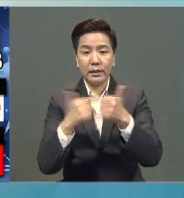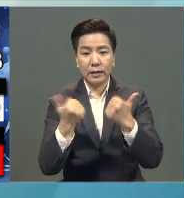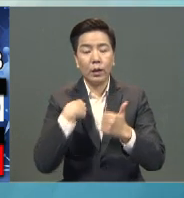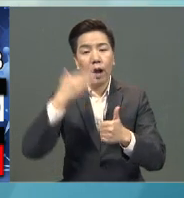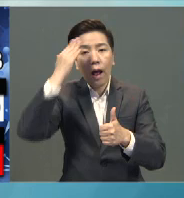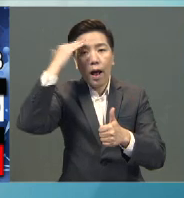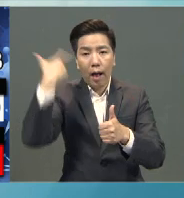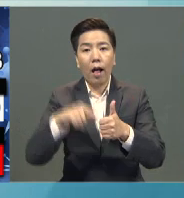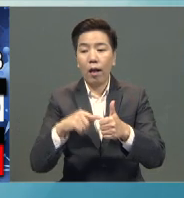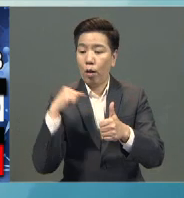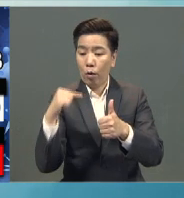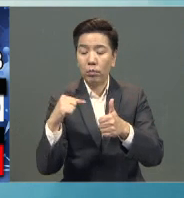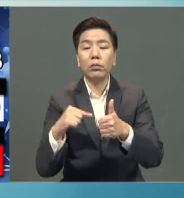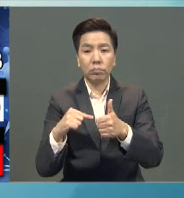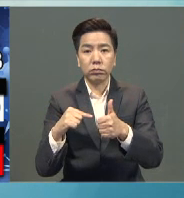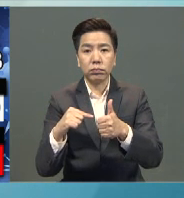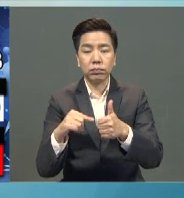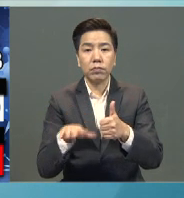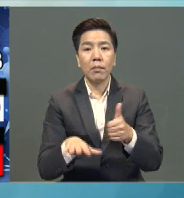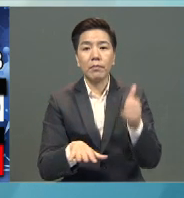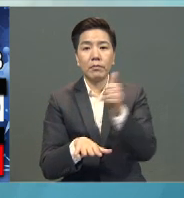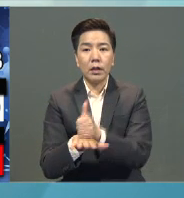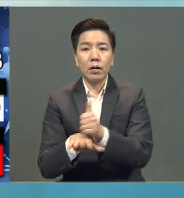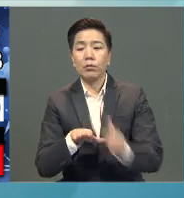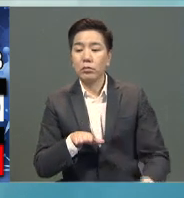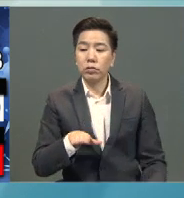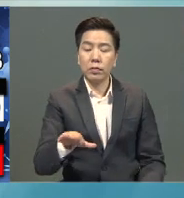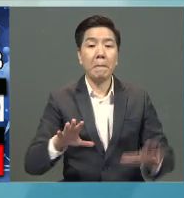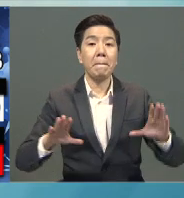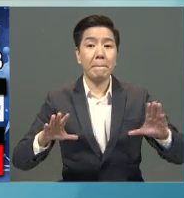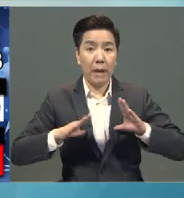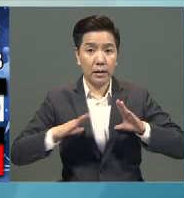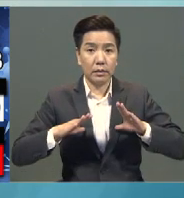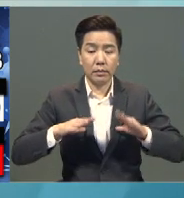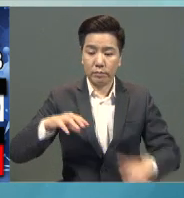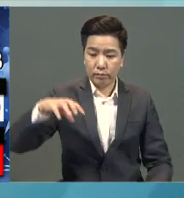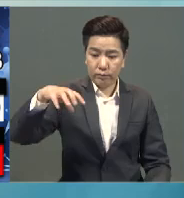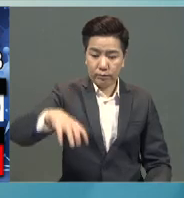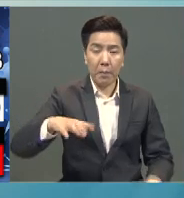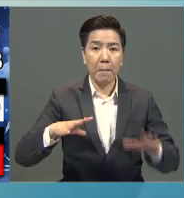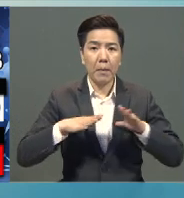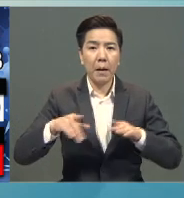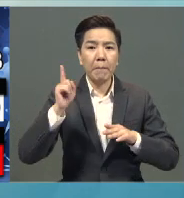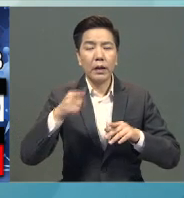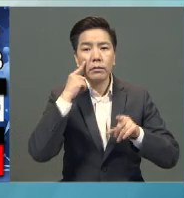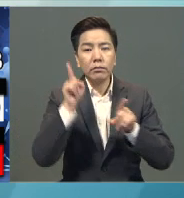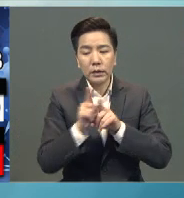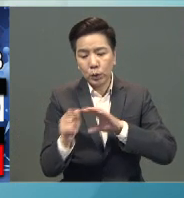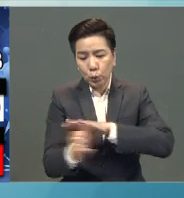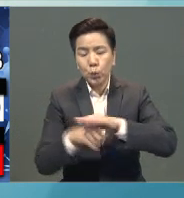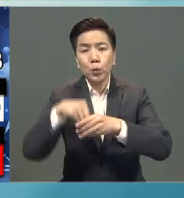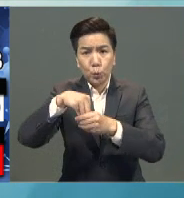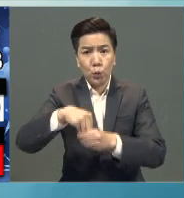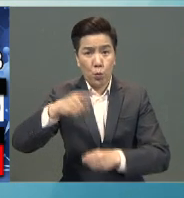ผลแล้วก็ได้เดินทางไปยังที่พักซึ่งเป็นที่ที่กำหนดว่าเป็นที่กักตัว14